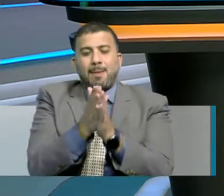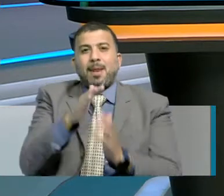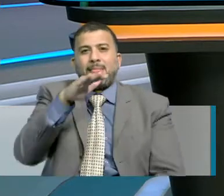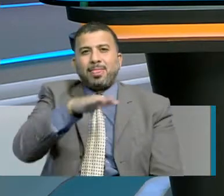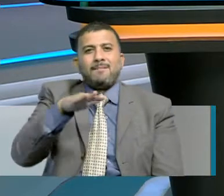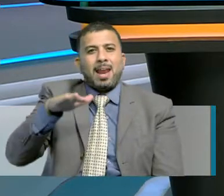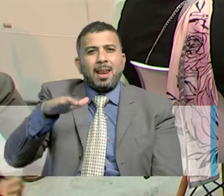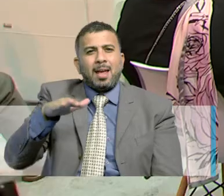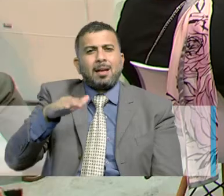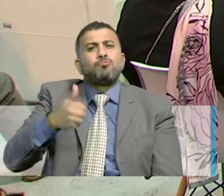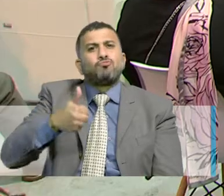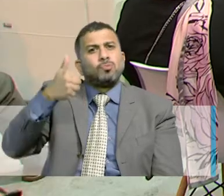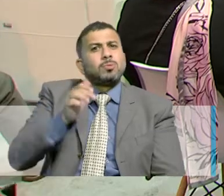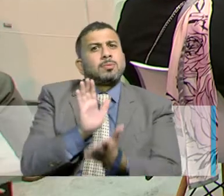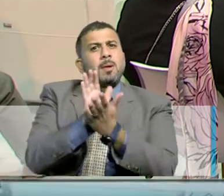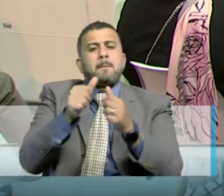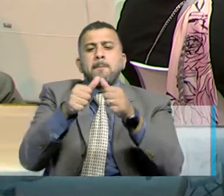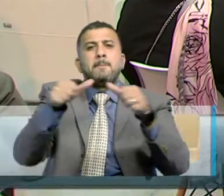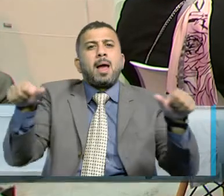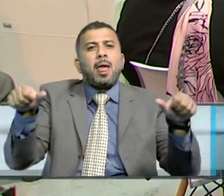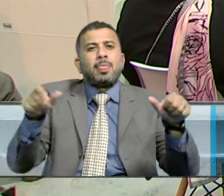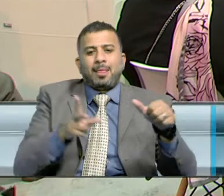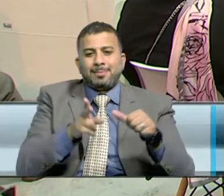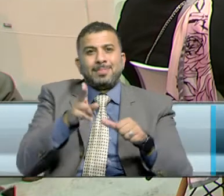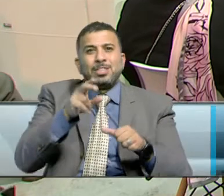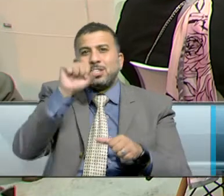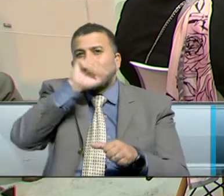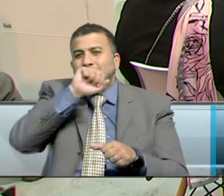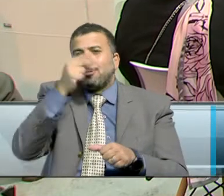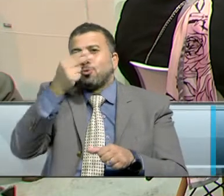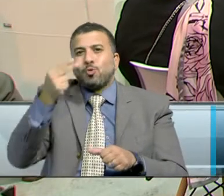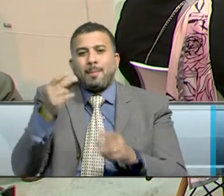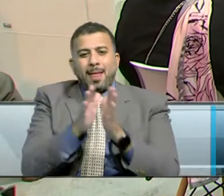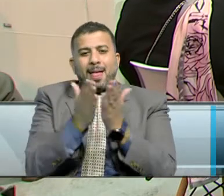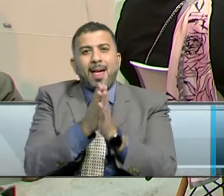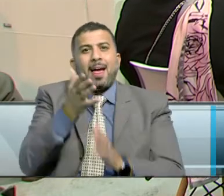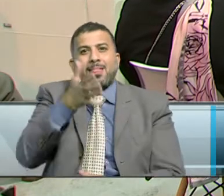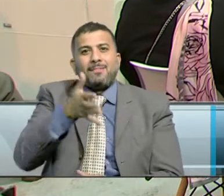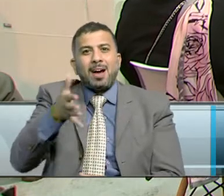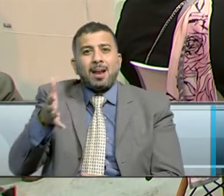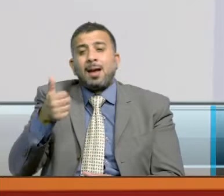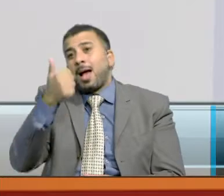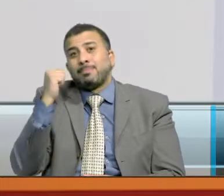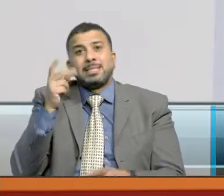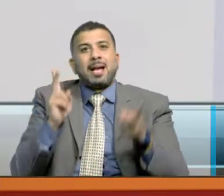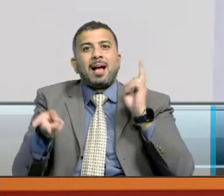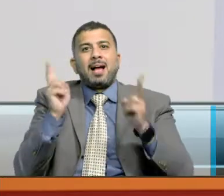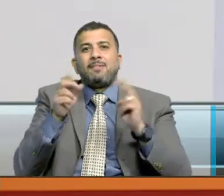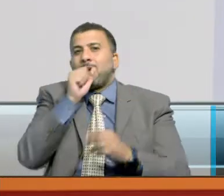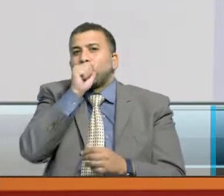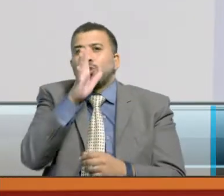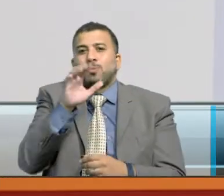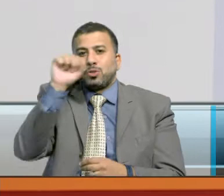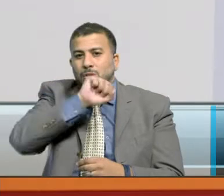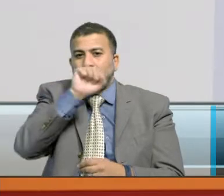الطفل والفائزين بجوائز معرض الشارقة لرسوم كتب الأطفال خلال حفل أقيم أمس في مركز إكسبو